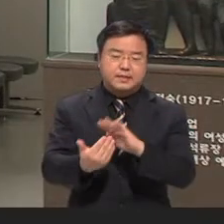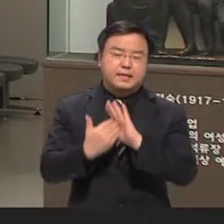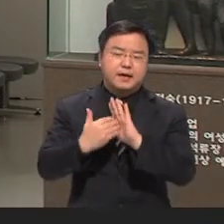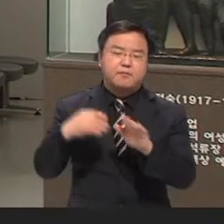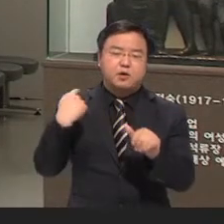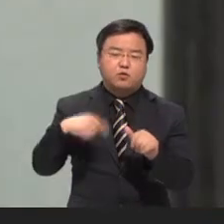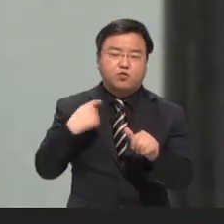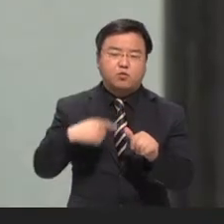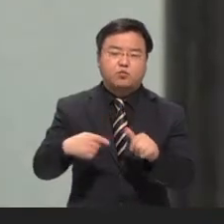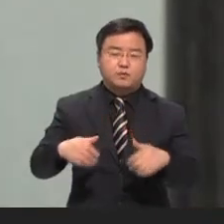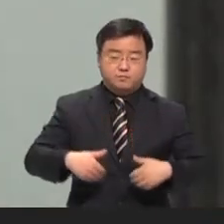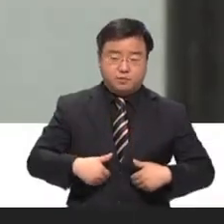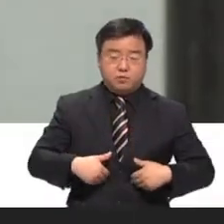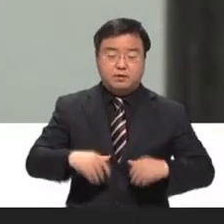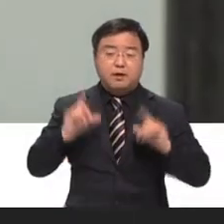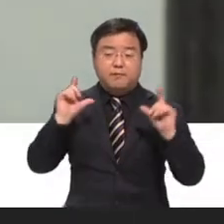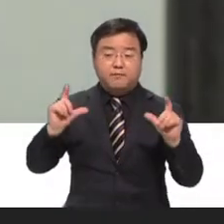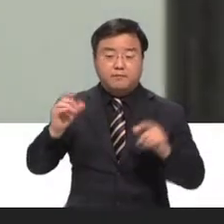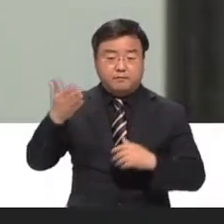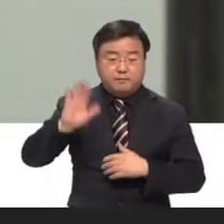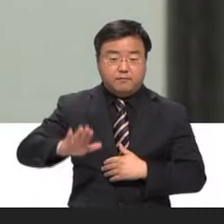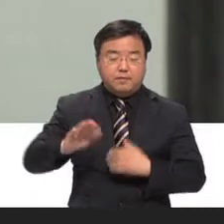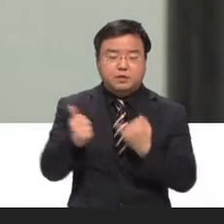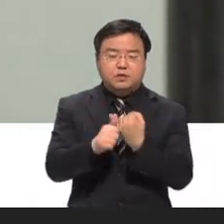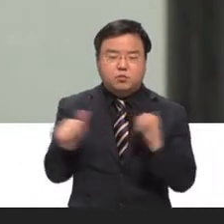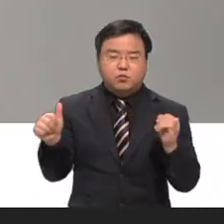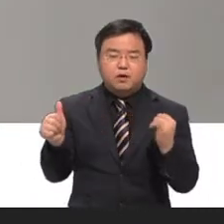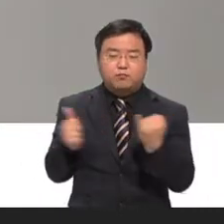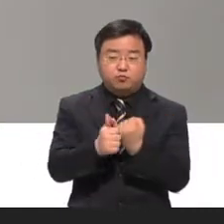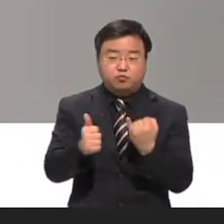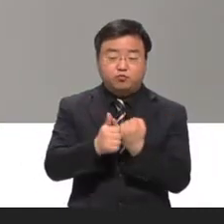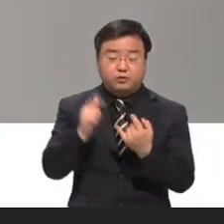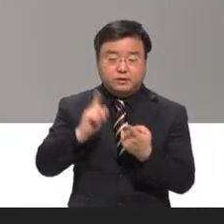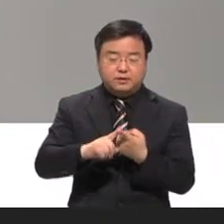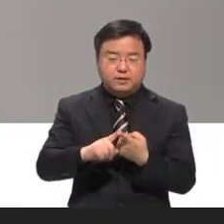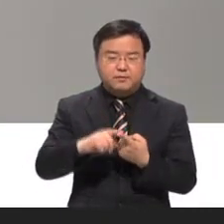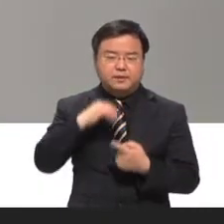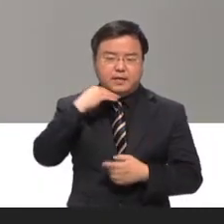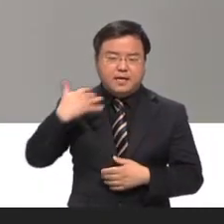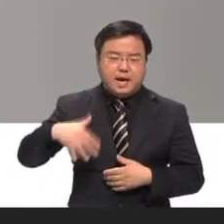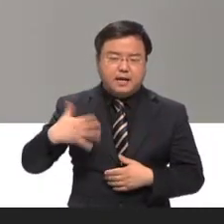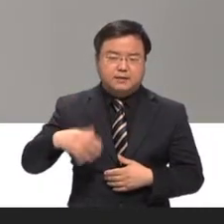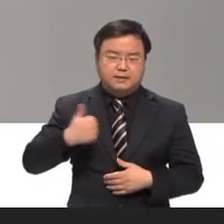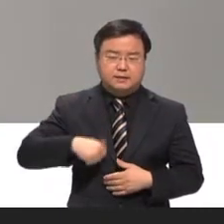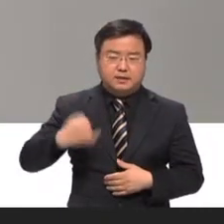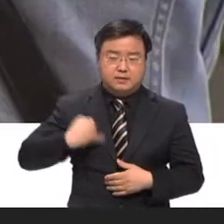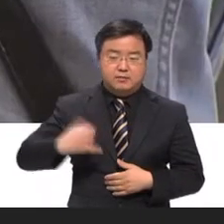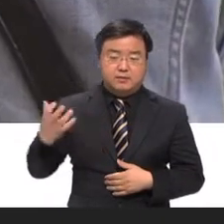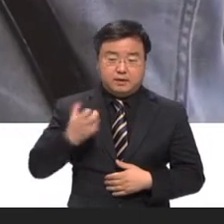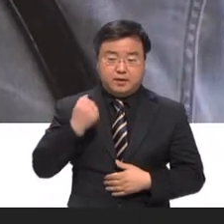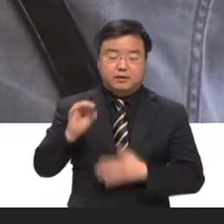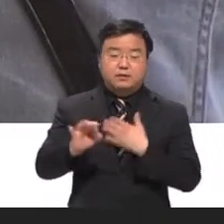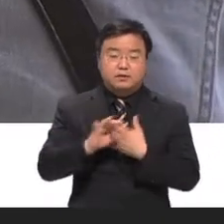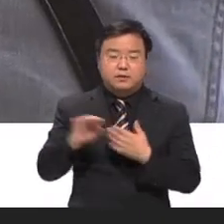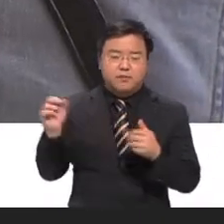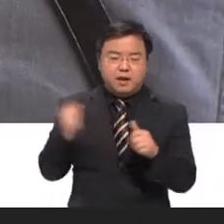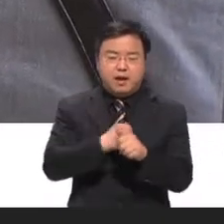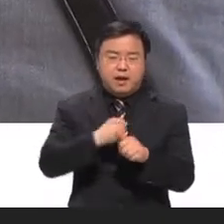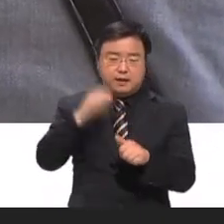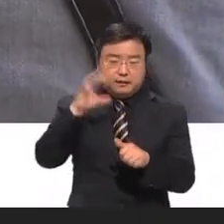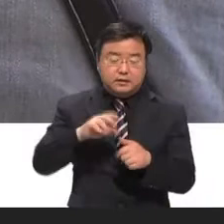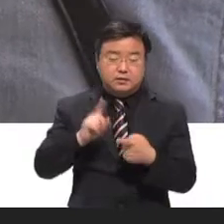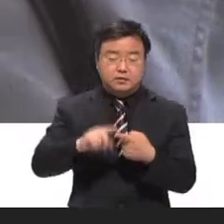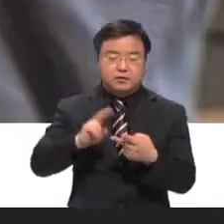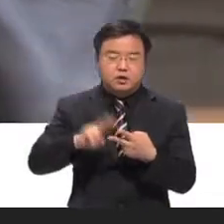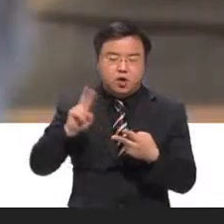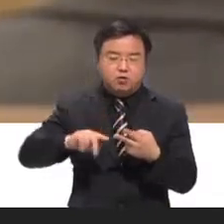하겠다라고 밝혔는데요. 이혼하는 부부에게 만약에 미성년 자녀가 있으면 아동학대의 개념이라든지 형사처벌 가능성,